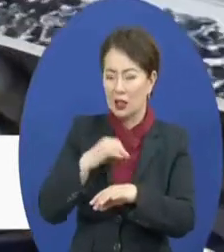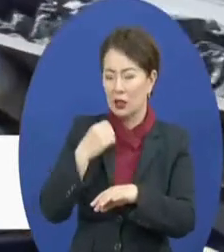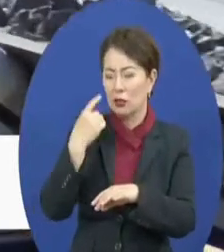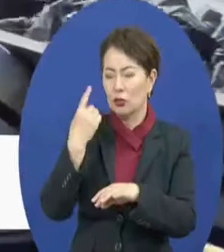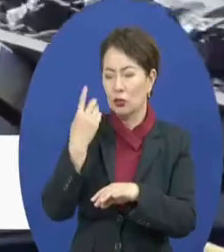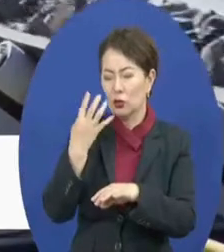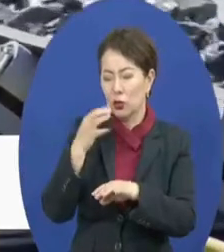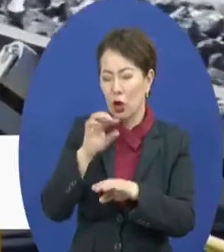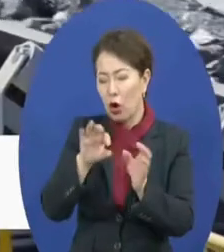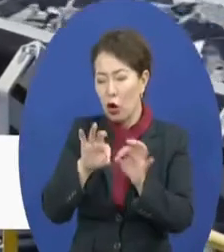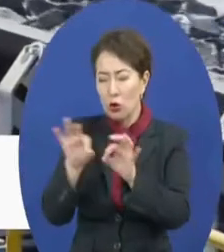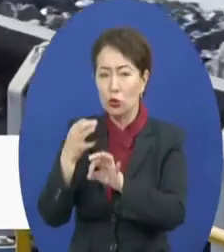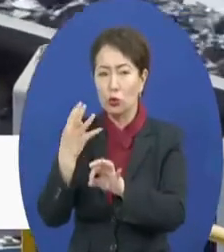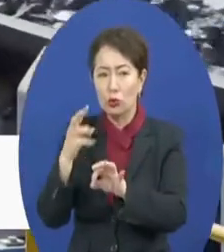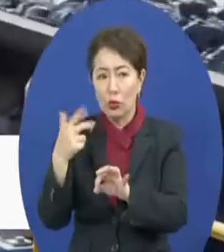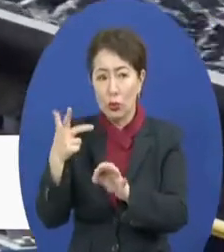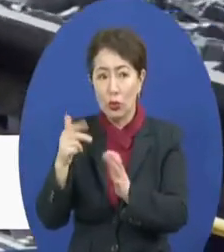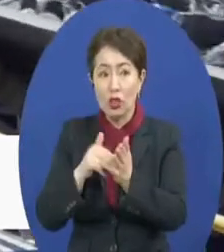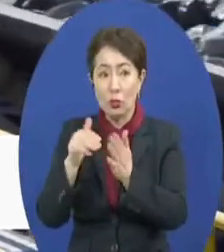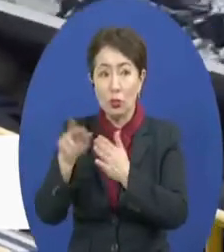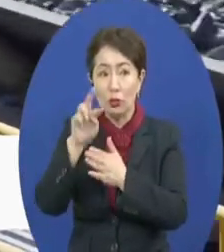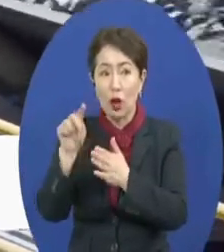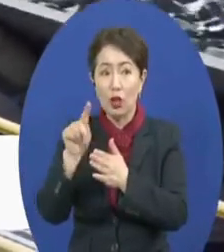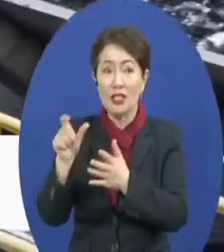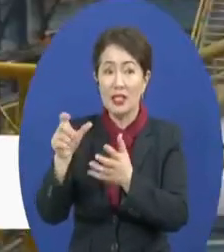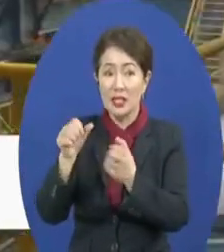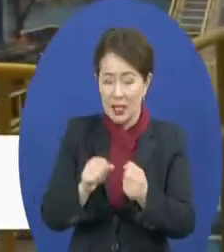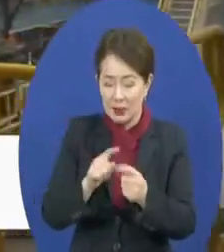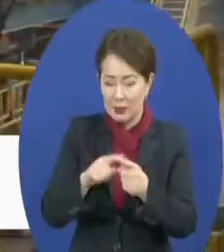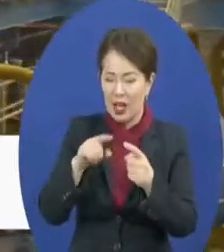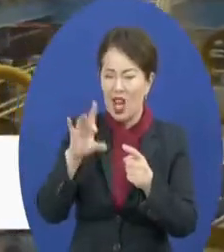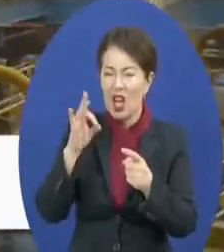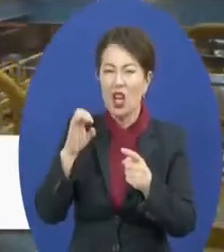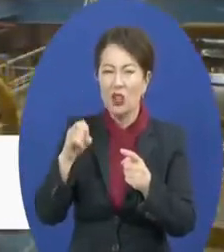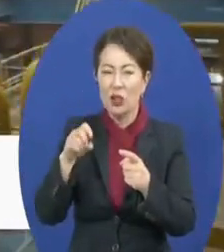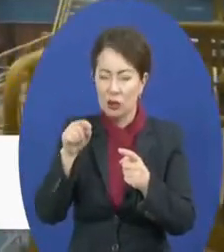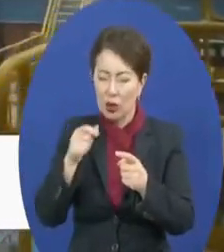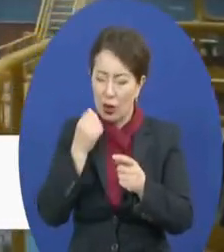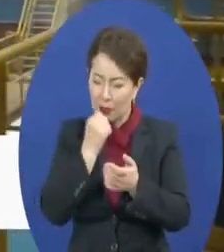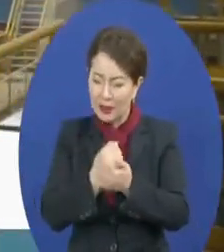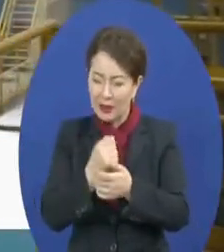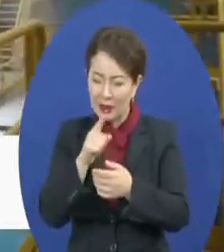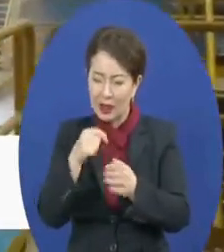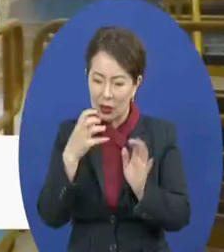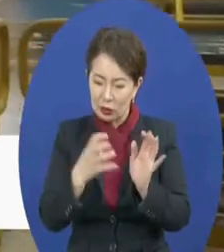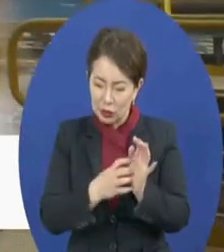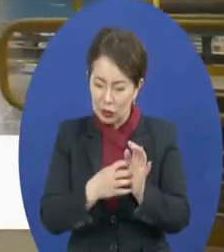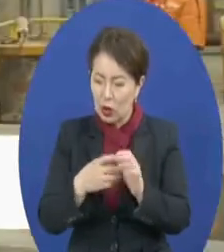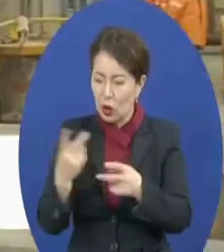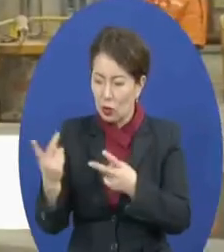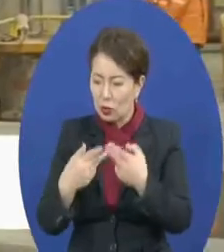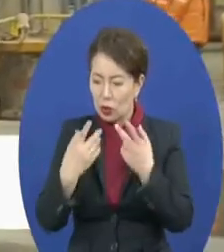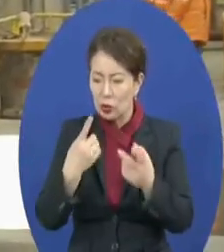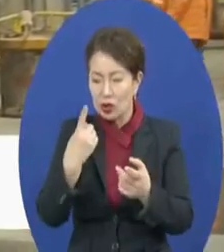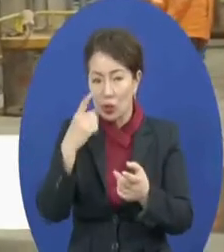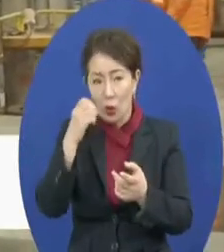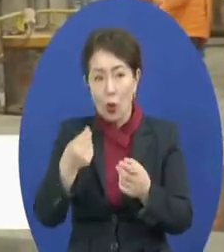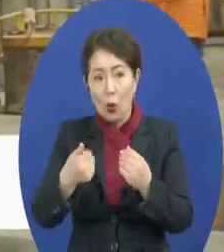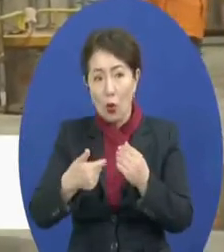4.3 тэрбум Америк долларын зээл, 2-р Риотын төгийн авч байгаа баталгааны 1.9% үйлчлэгээ үзүүлсний 1%